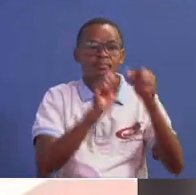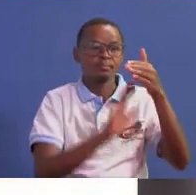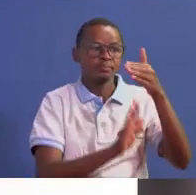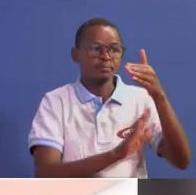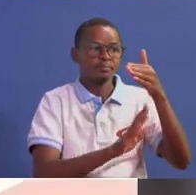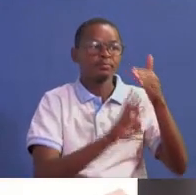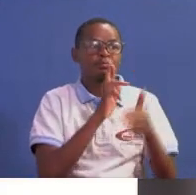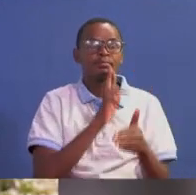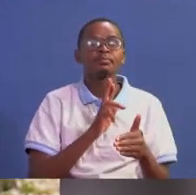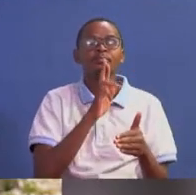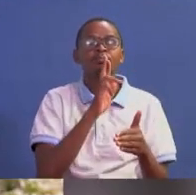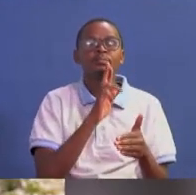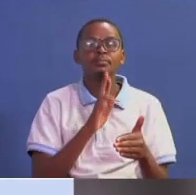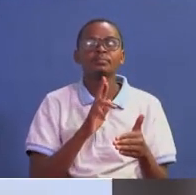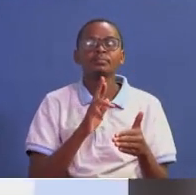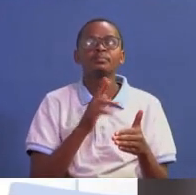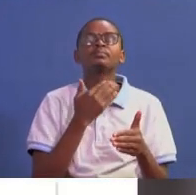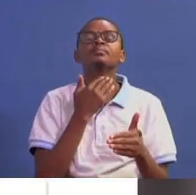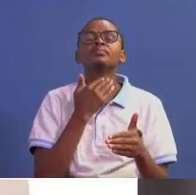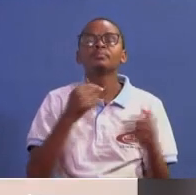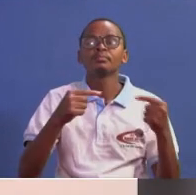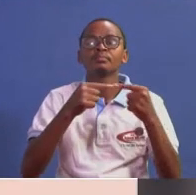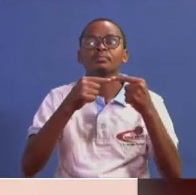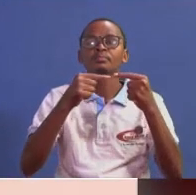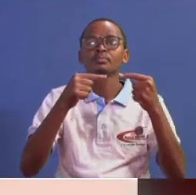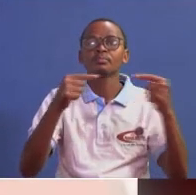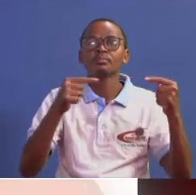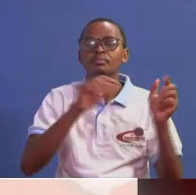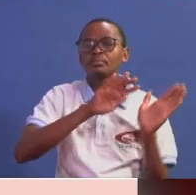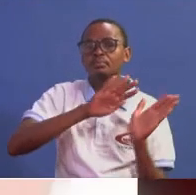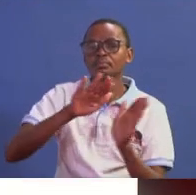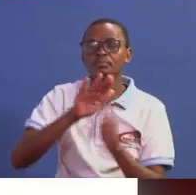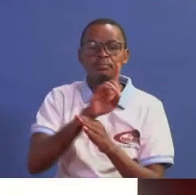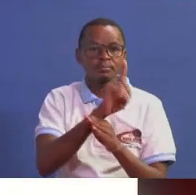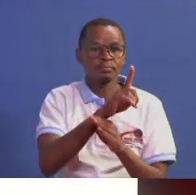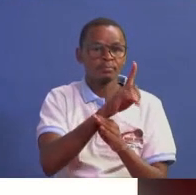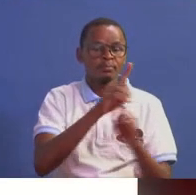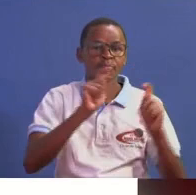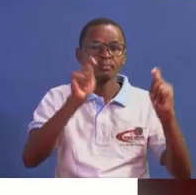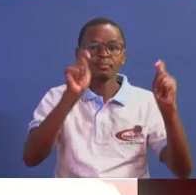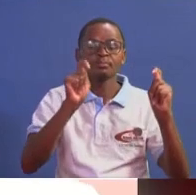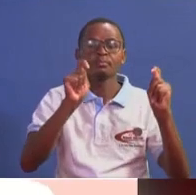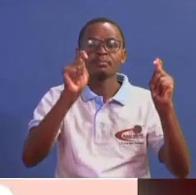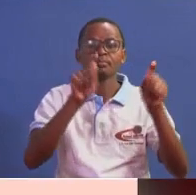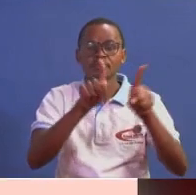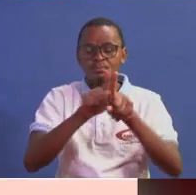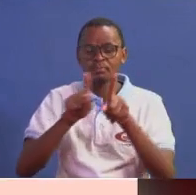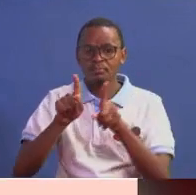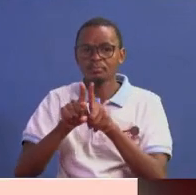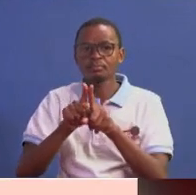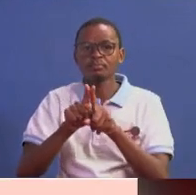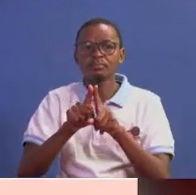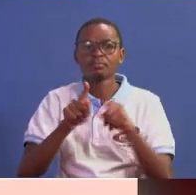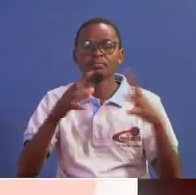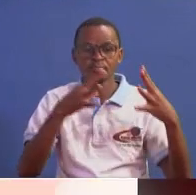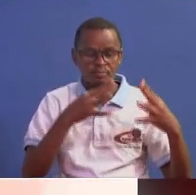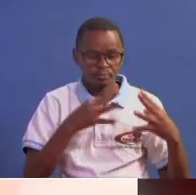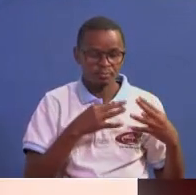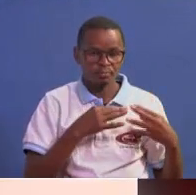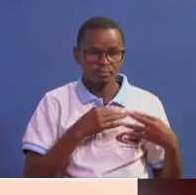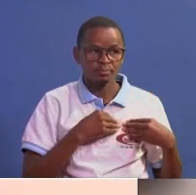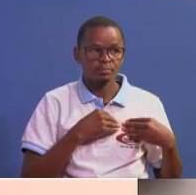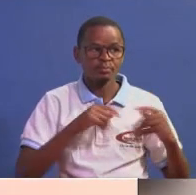pamoja na naibu wake Rigathi Gachagua wametaka upinzani kuepuka vitisho vya maandamano, huku